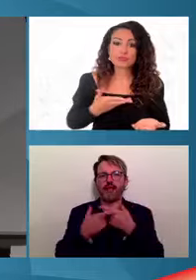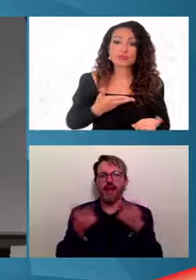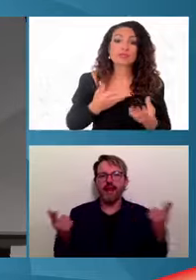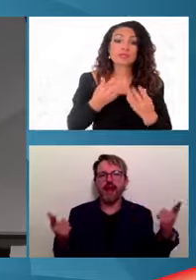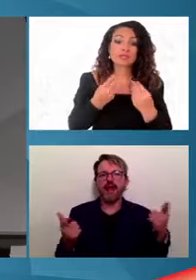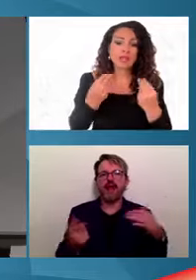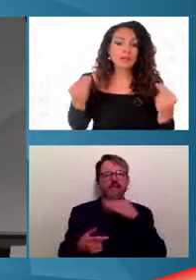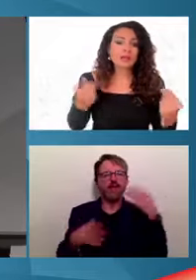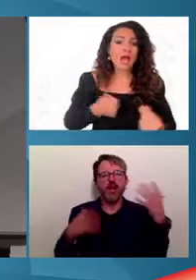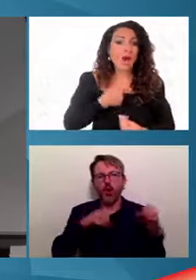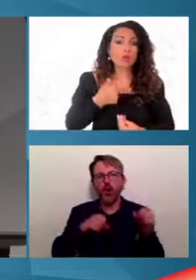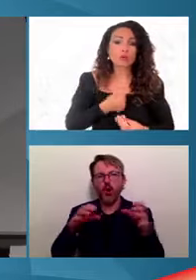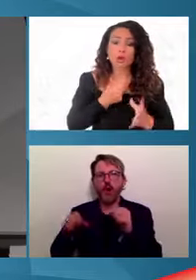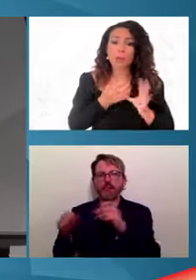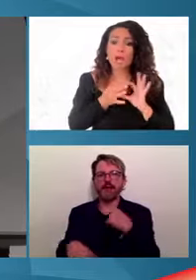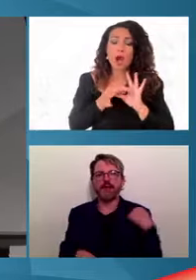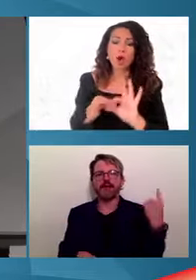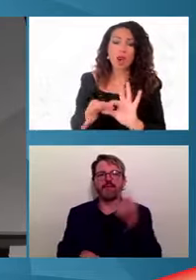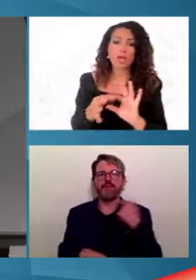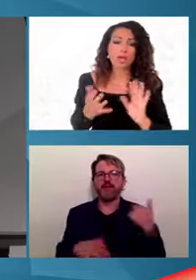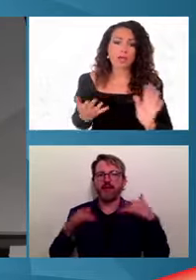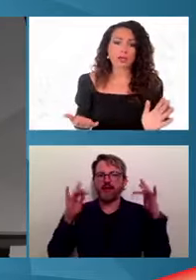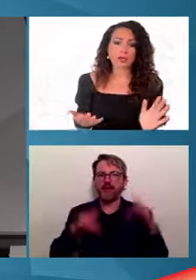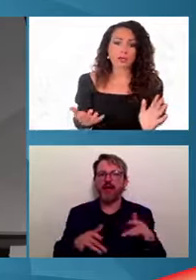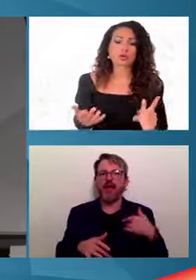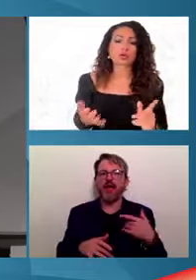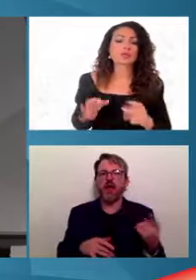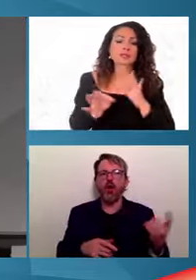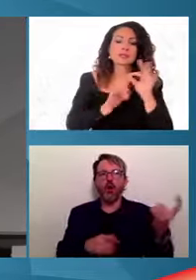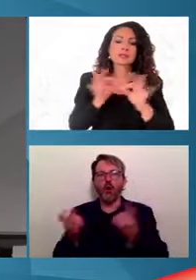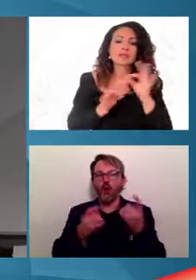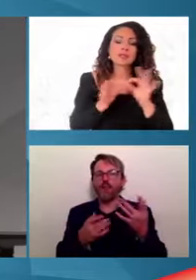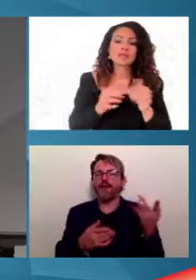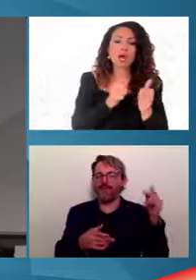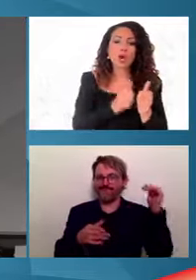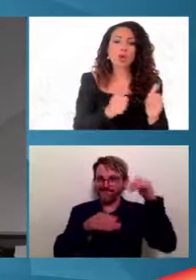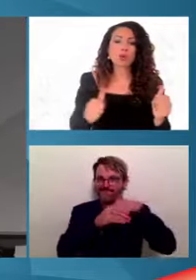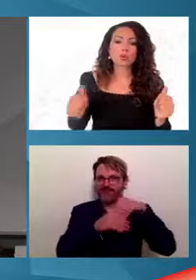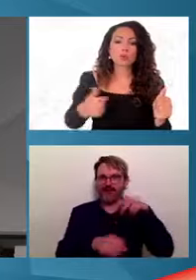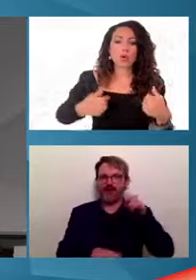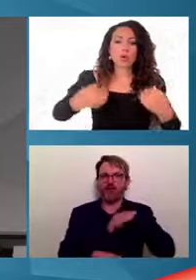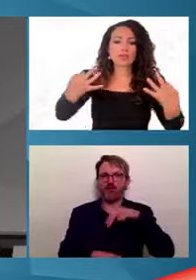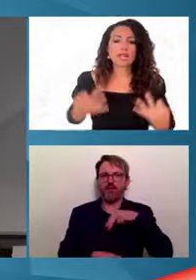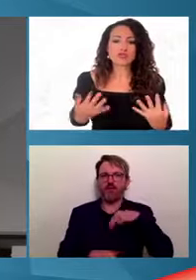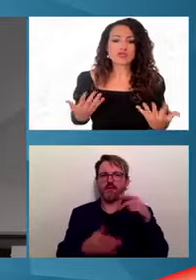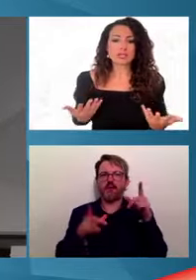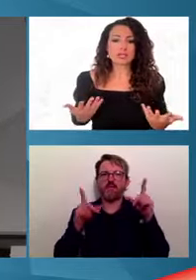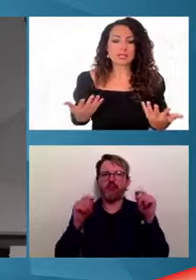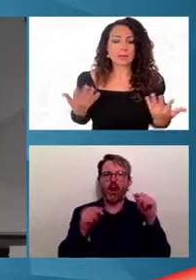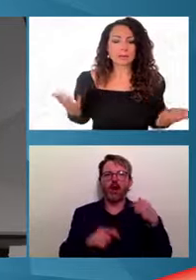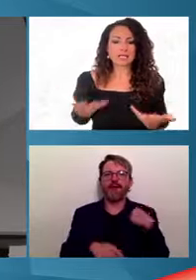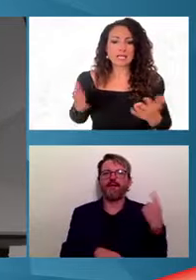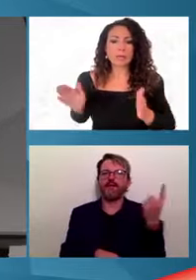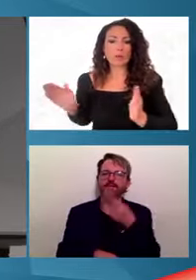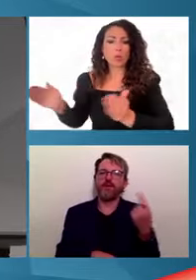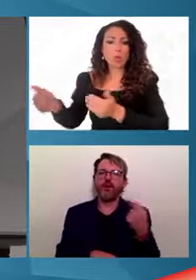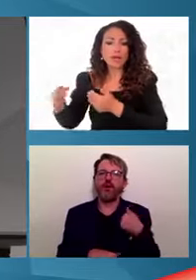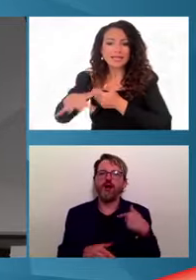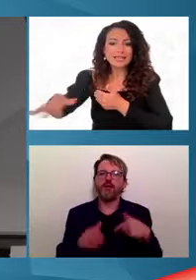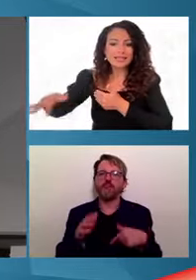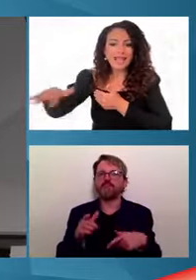c'è nessuna cosa migliore che poter decidere in loco. Sarà una riqualificazione per tutto un quartiere, un indotto di negozi,